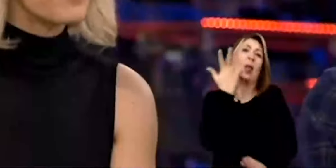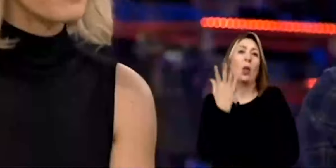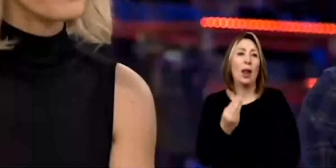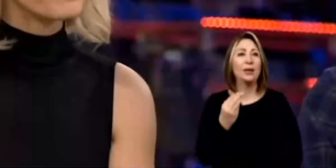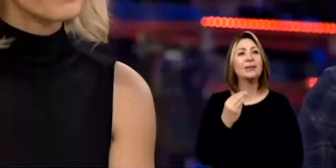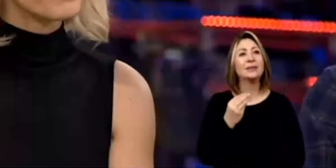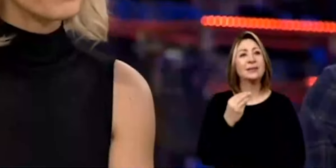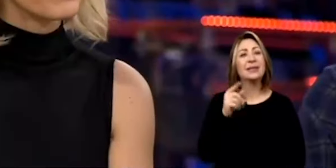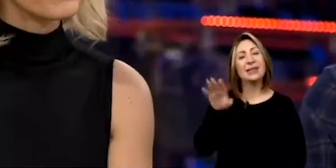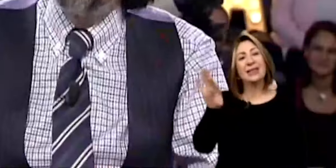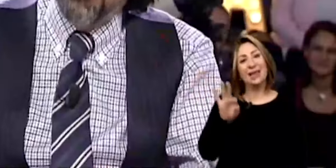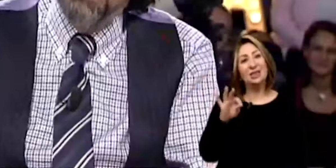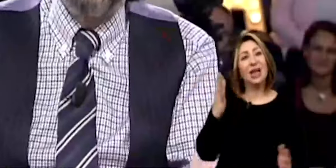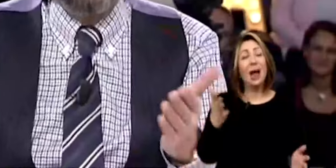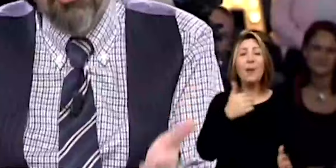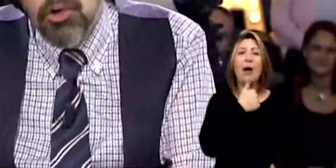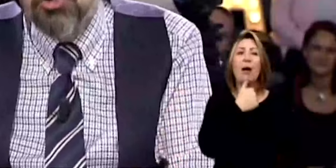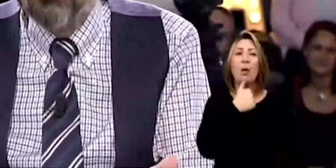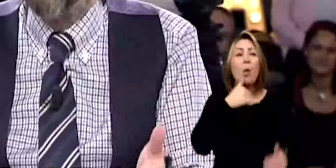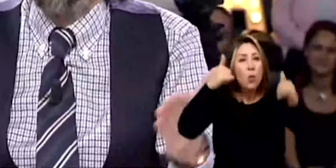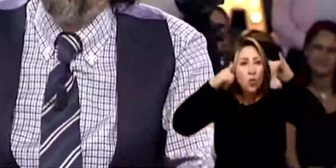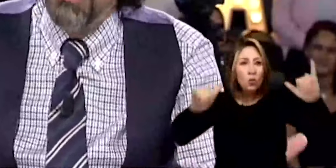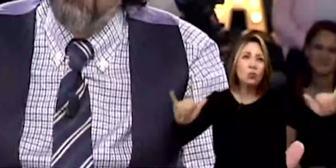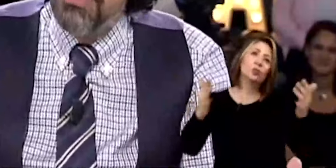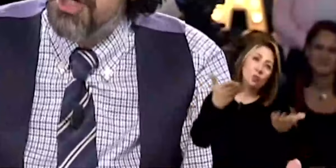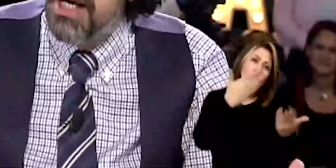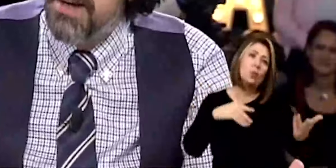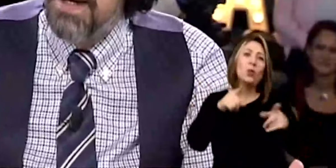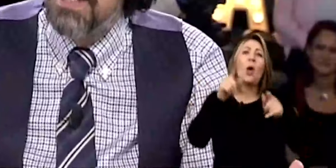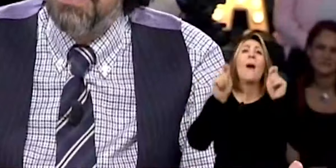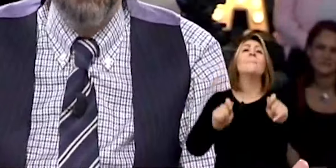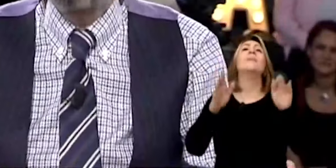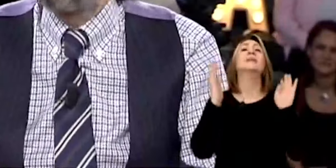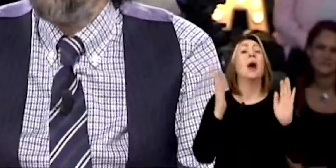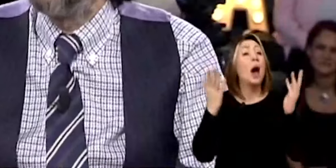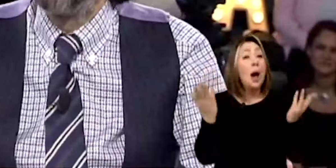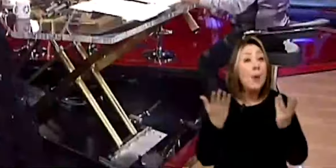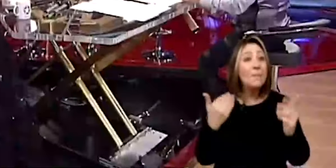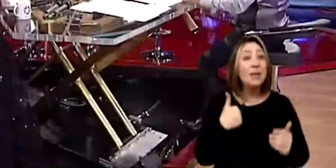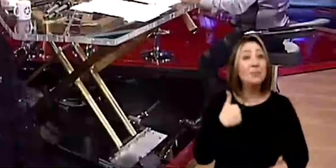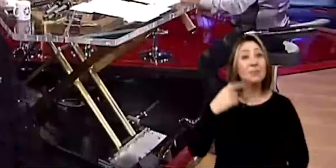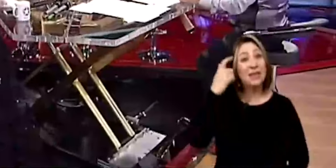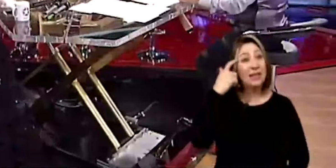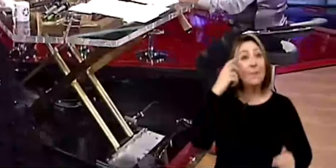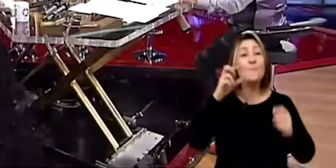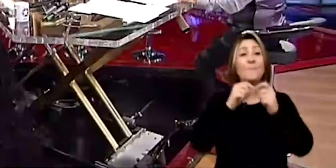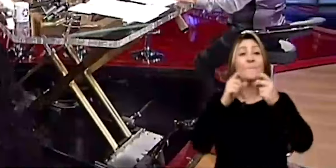duygusal olarak daha doğrusu bunu tercih ederler. Halbuki erkekler öküzdür. Onlar böyle şeyler yapmazlar diye. Halbuki benim tanıdığım Bay